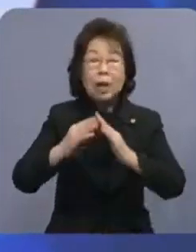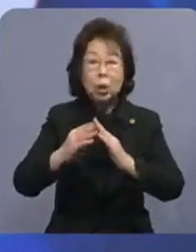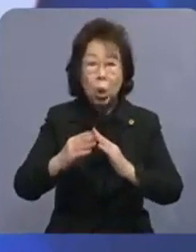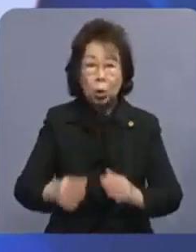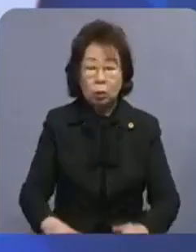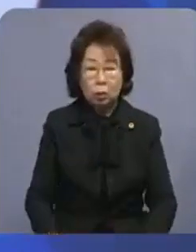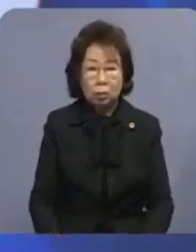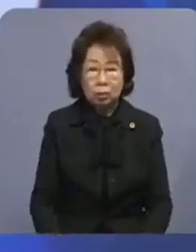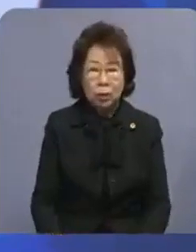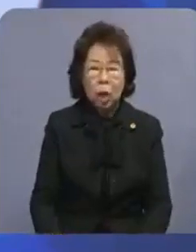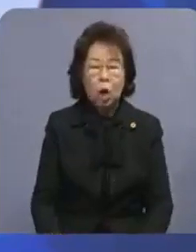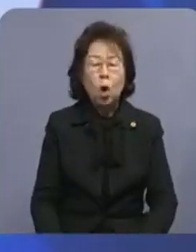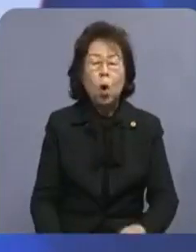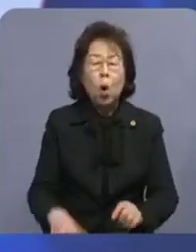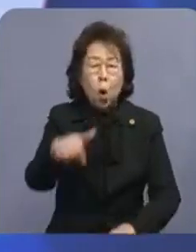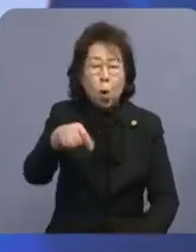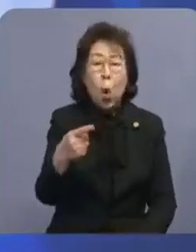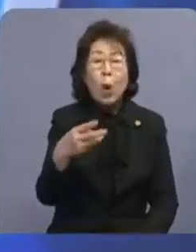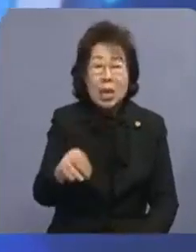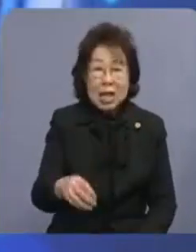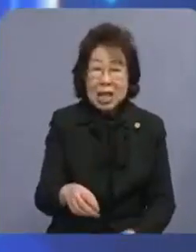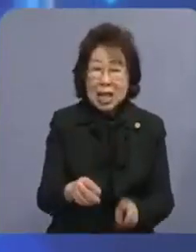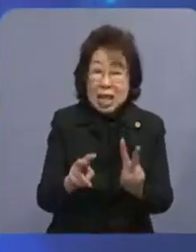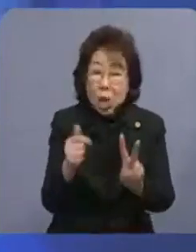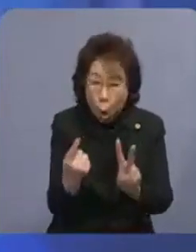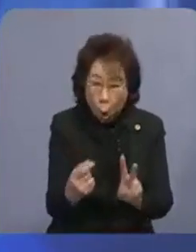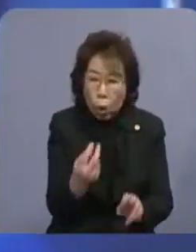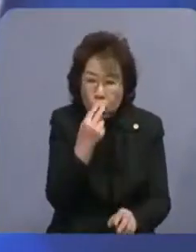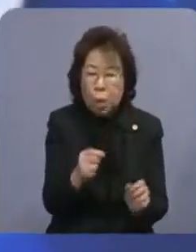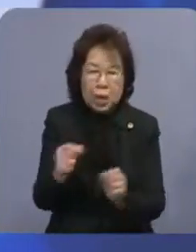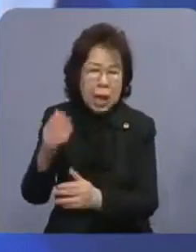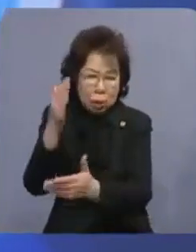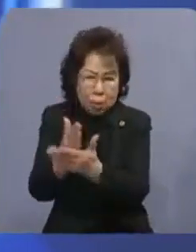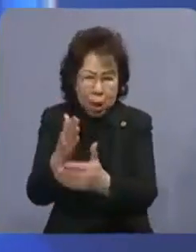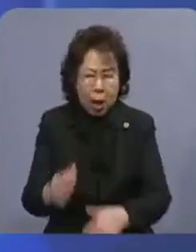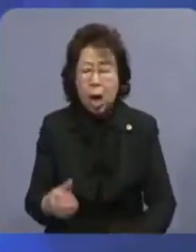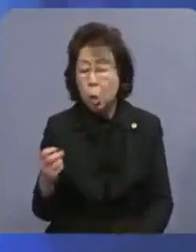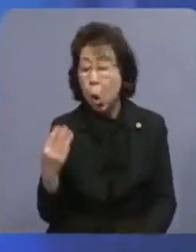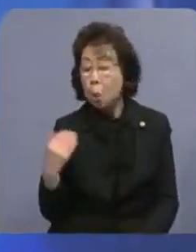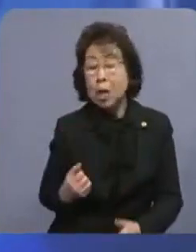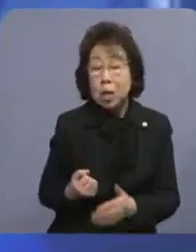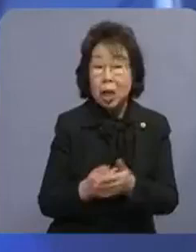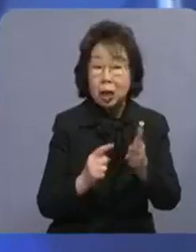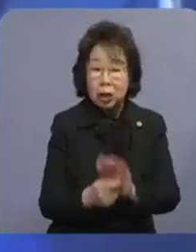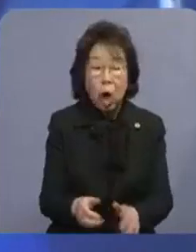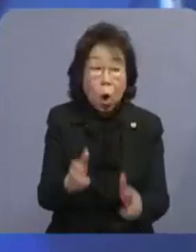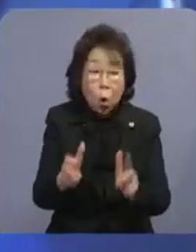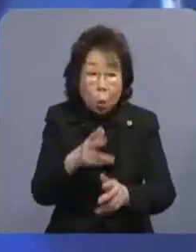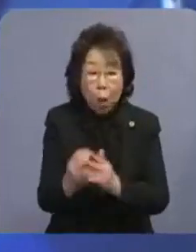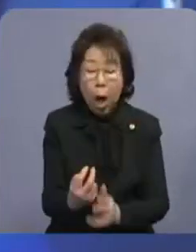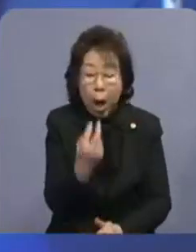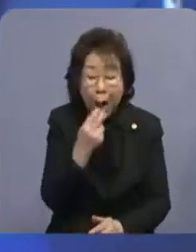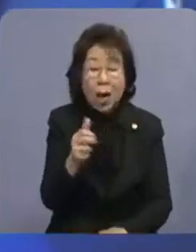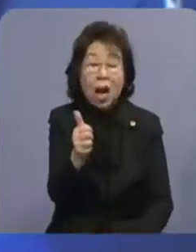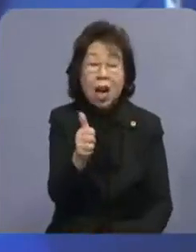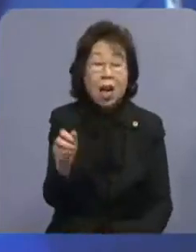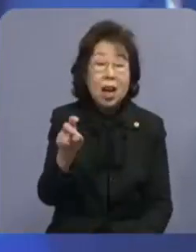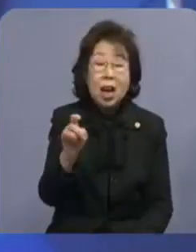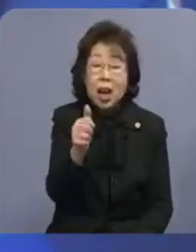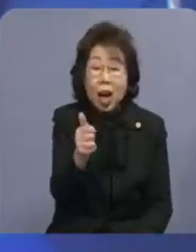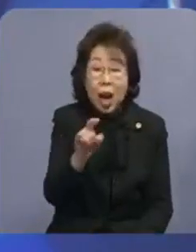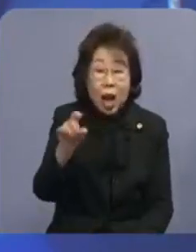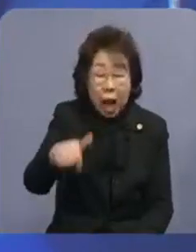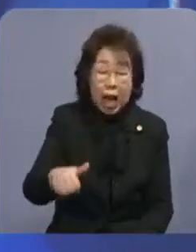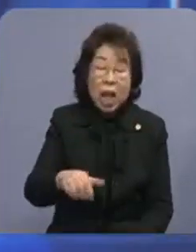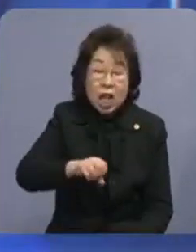이번엔 거리 2호기 수명 연장 저지와 함께 얼마 전 결정이 난 고려원전에 사용 행렬료 건식 저장 시설